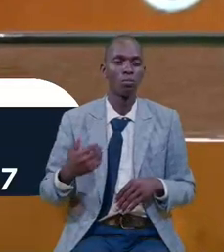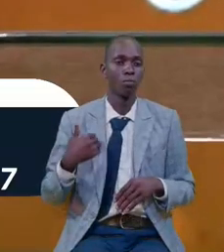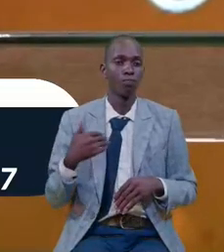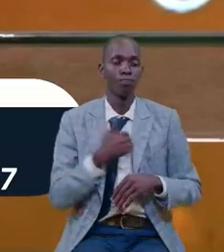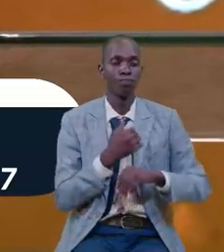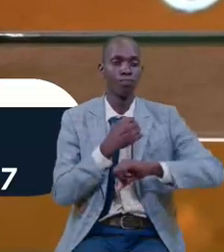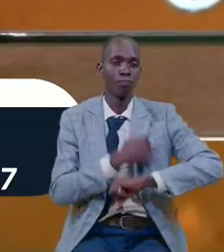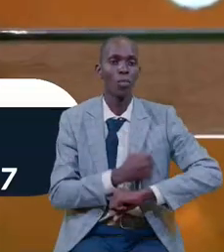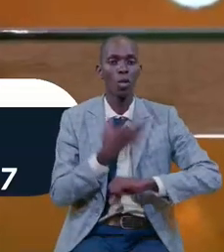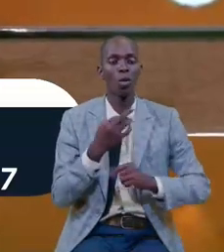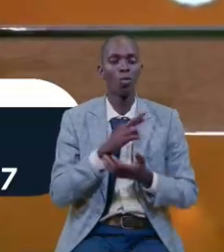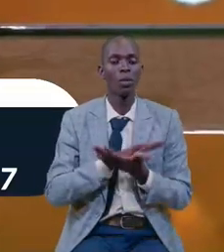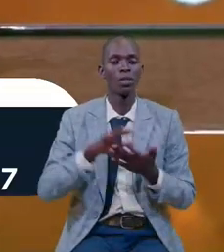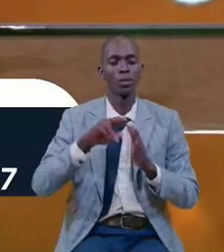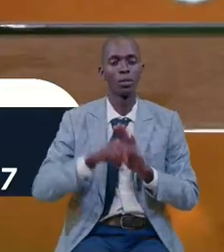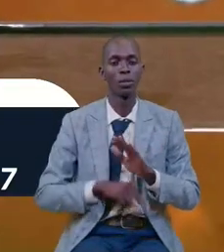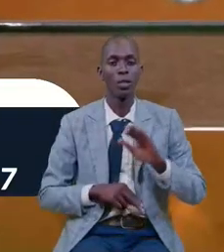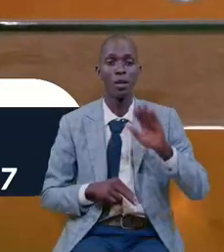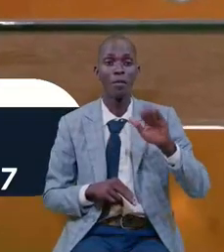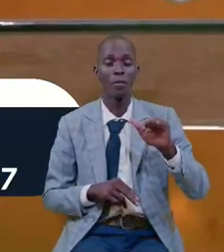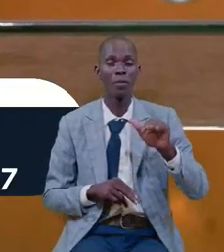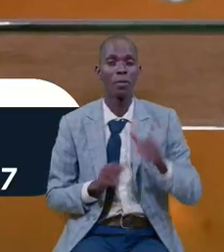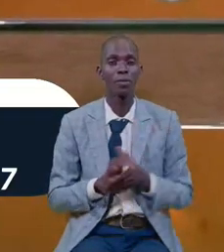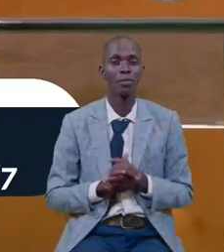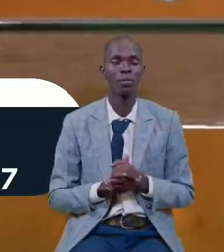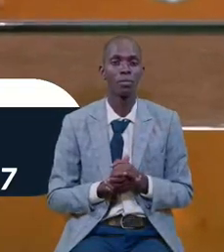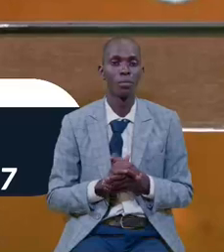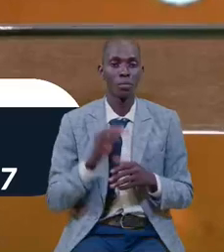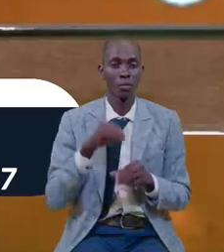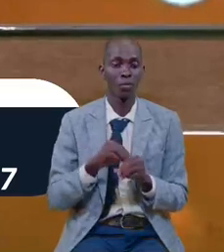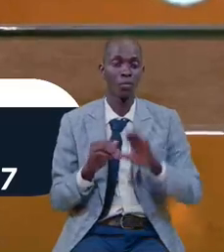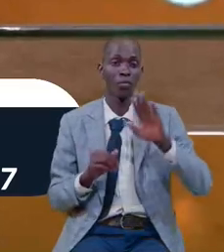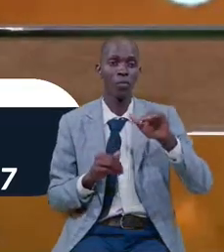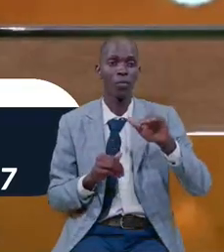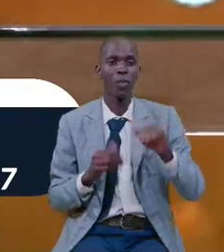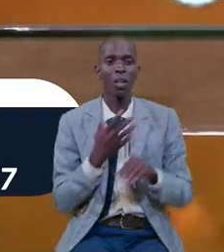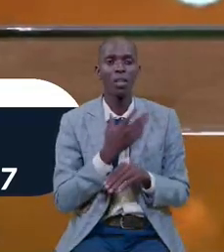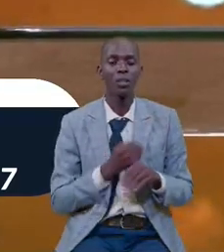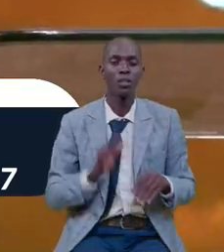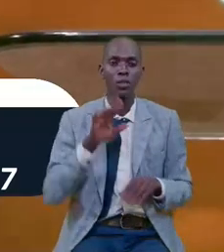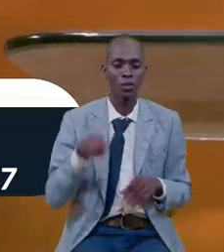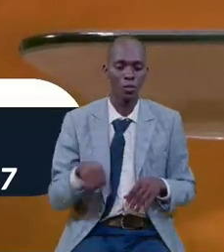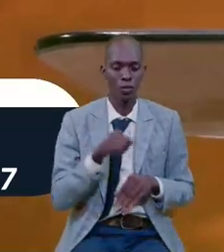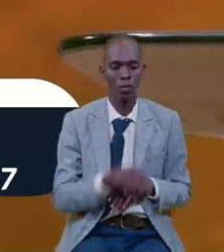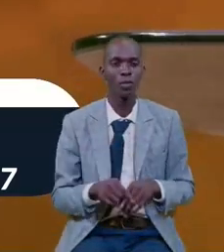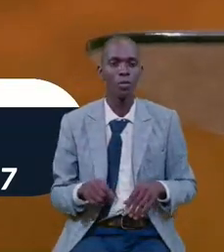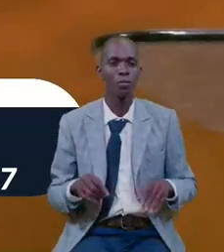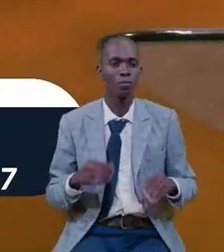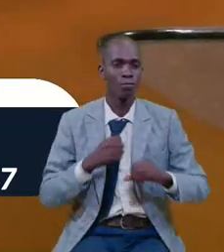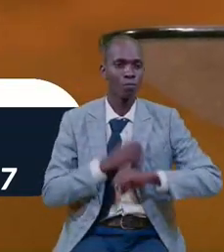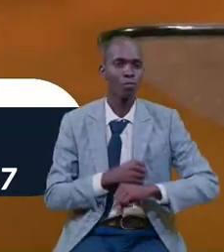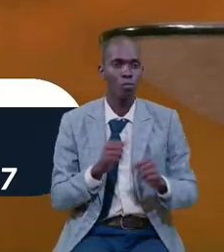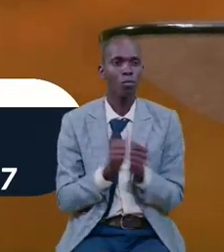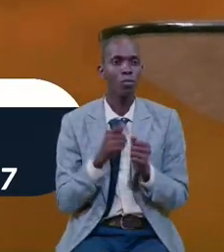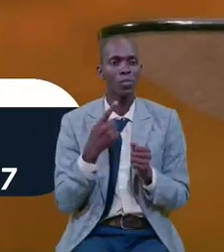revêtez la cuirasse de la justice. Verset 15. Mettez pour chaussure à vos